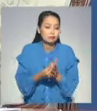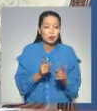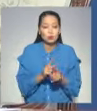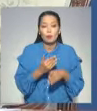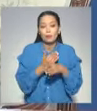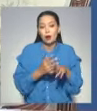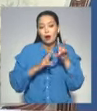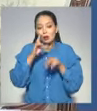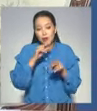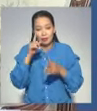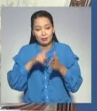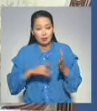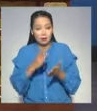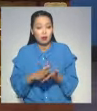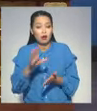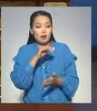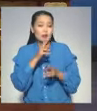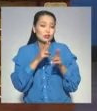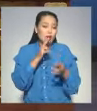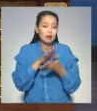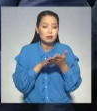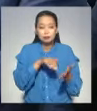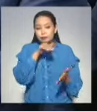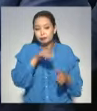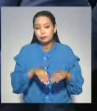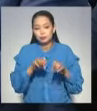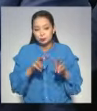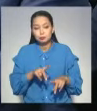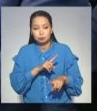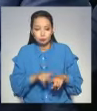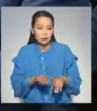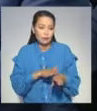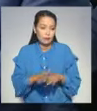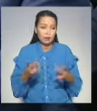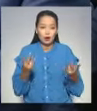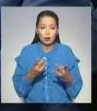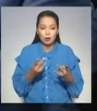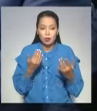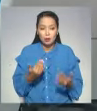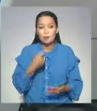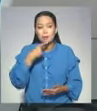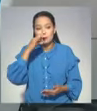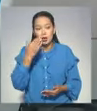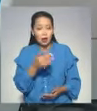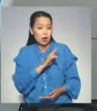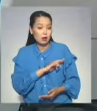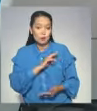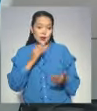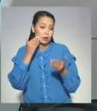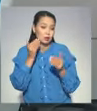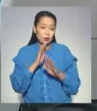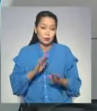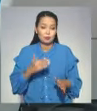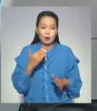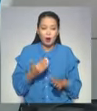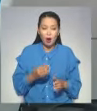арыз шағымдарды барынша жылдам әрі кәсіби түрде қарастырып, әрекет ету қажет. Қалай десек те, тәртіп сақшыларының қызметі оңай емес. Қауіп пен